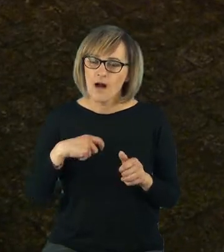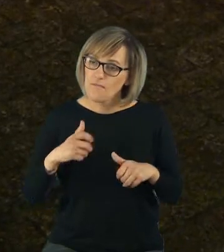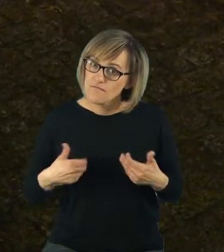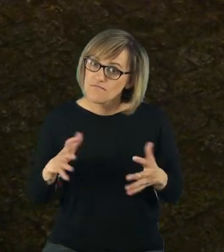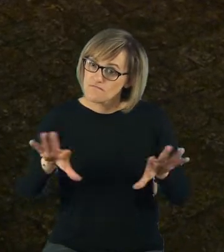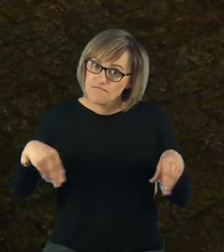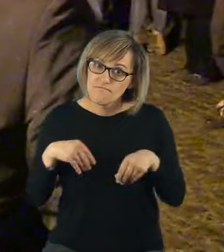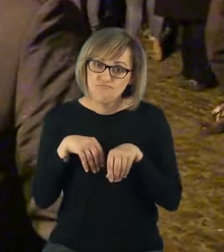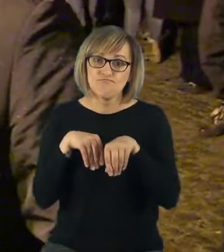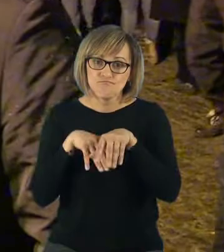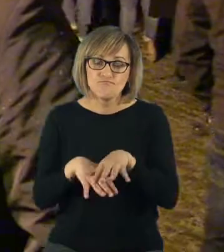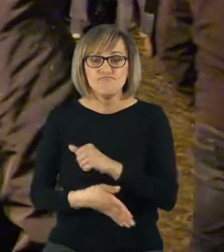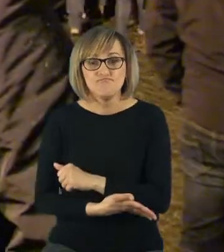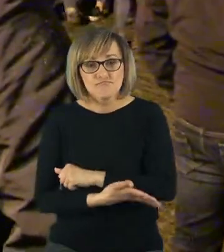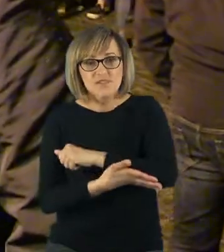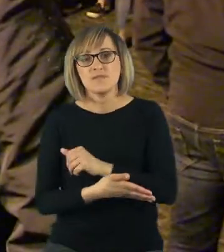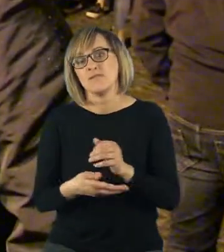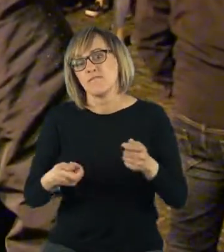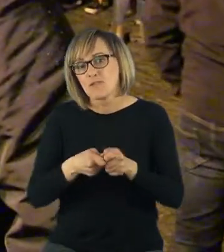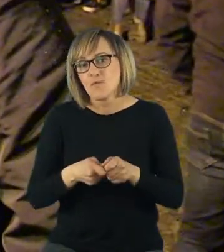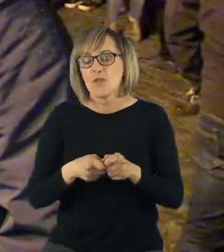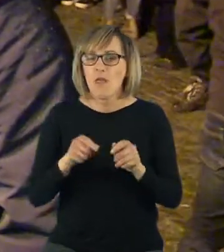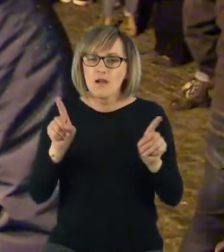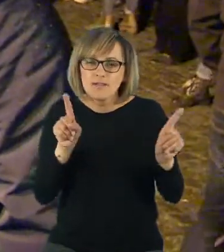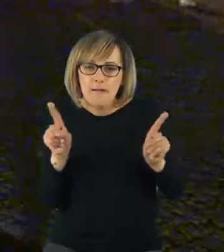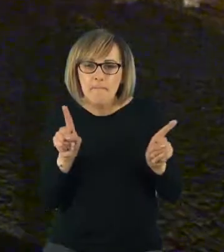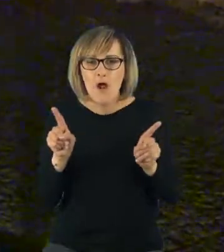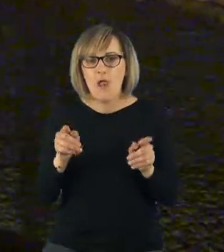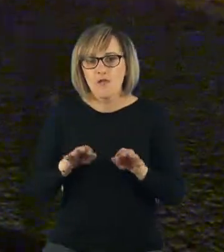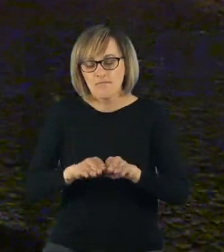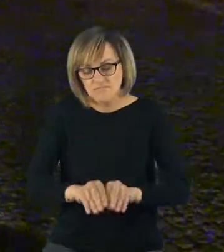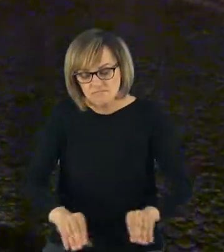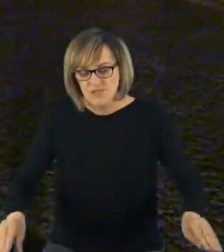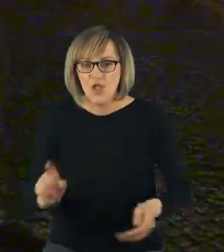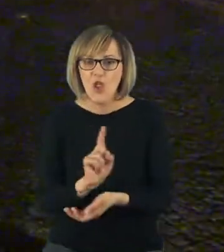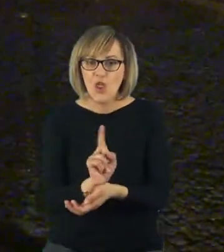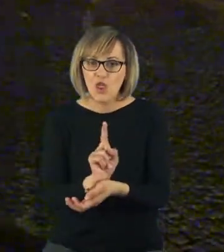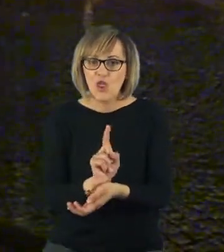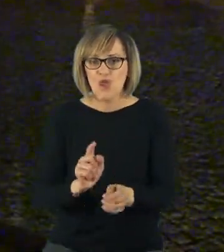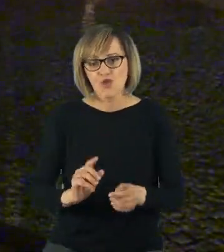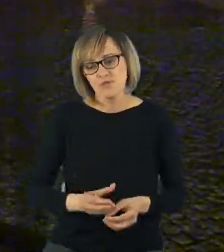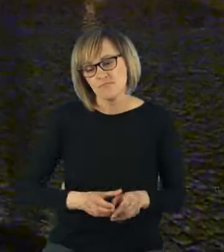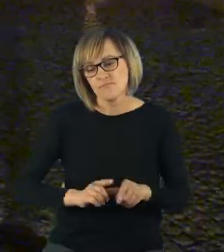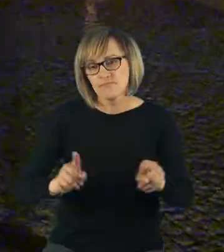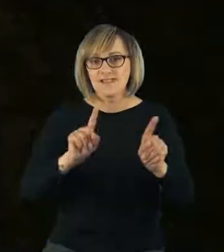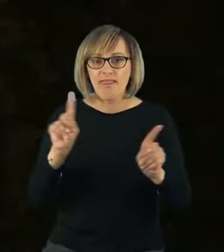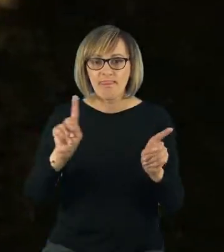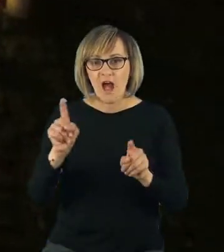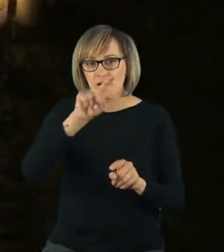z tych świec, tutaj wspólnie, symbolicznie ułożyli wykrzyknik. Wykrzyknik, który będzie